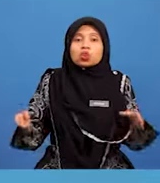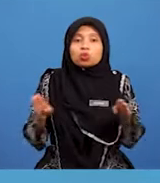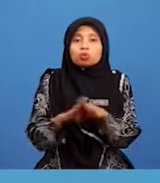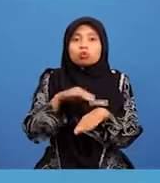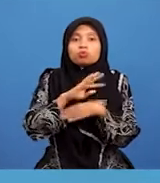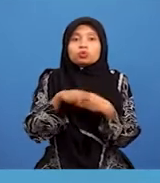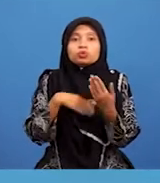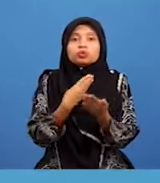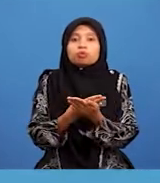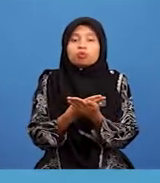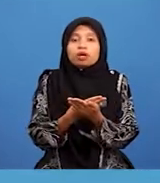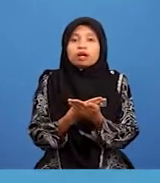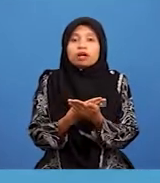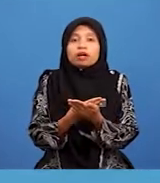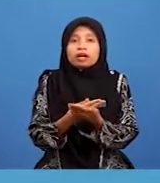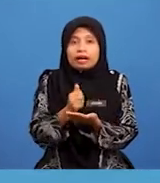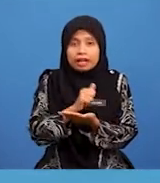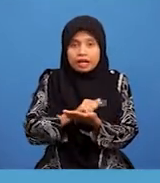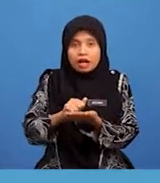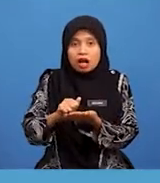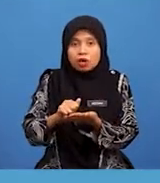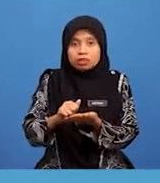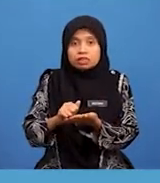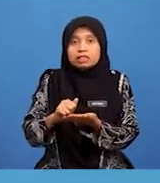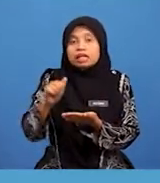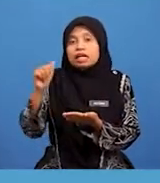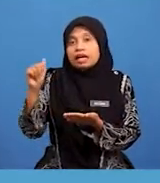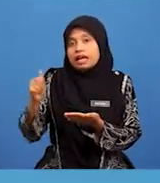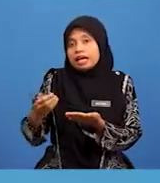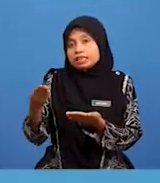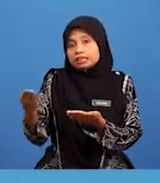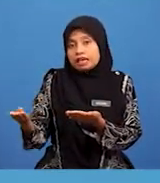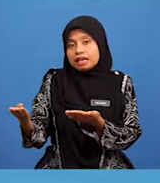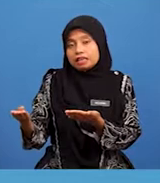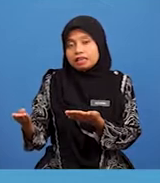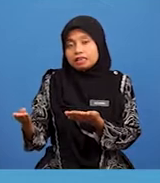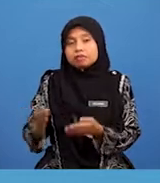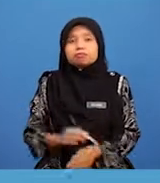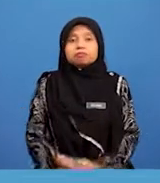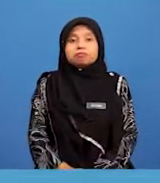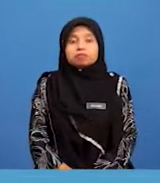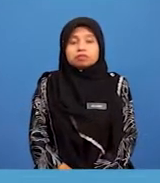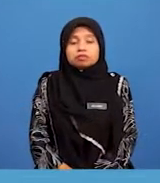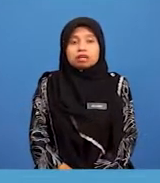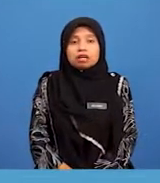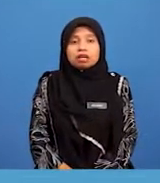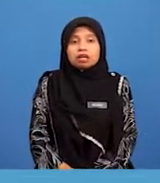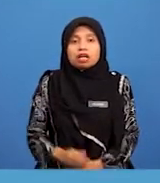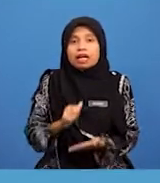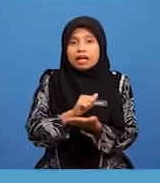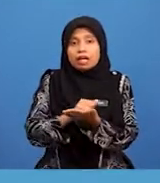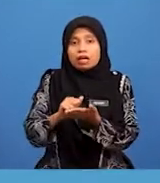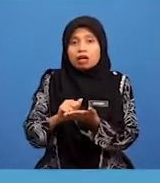akaun aset kecuali akaun bank dan memindahkannya ke akaun realisasi. Akaun realisasi